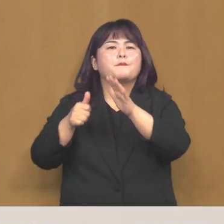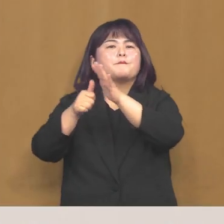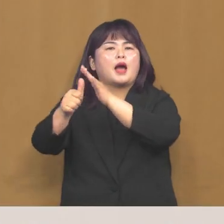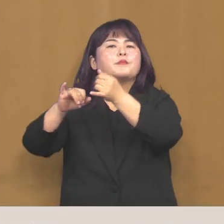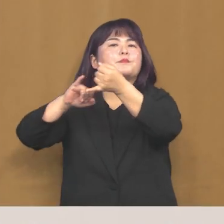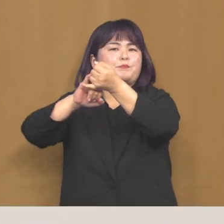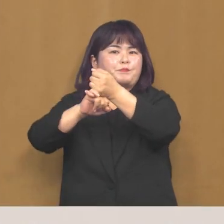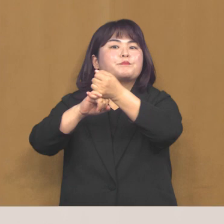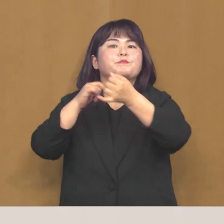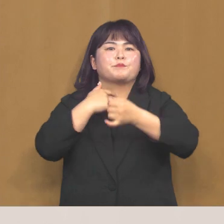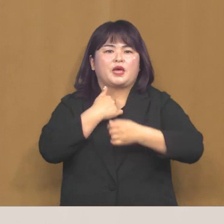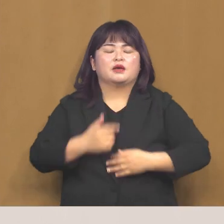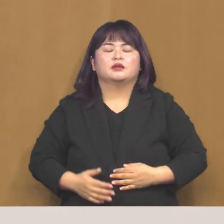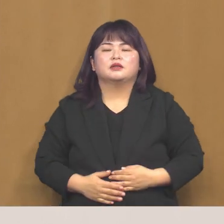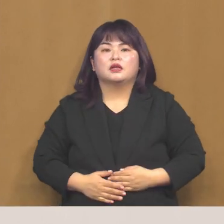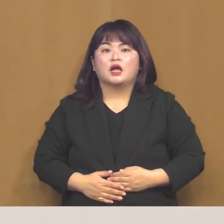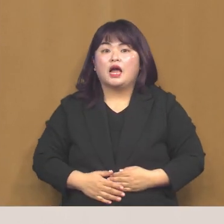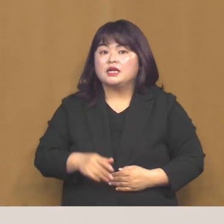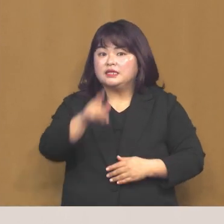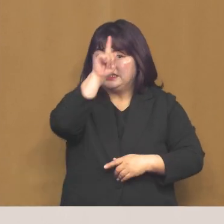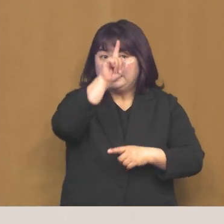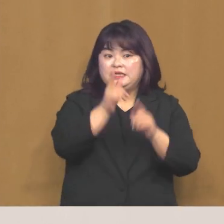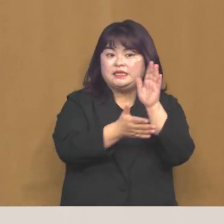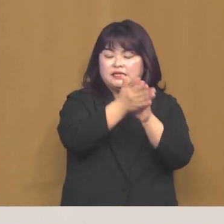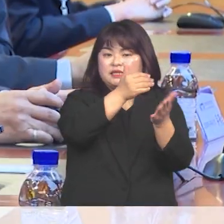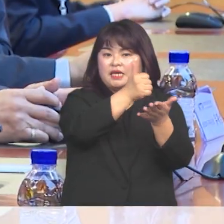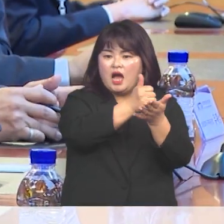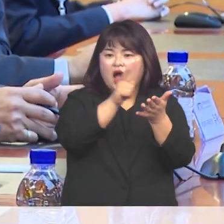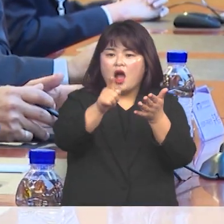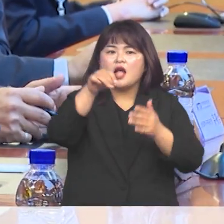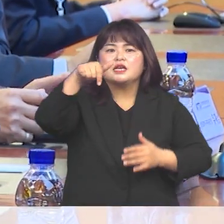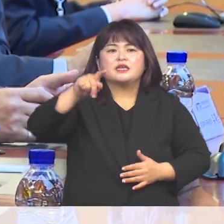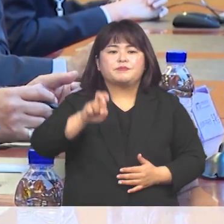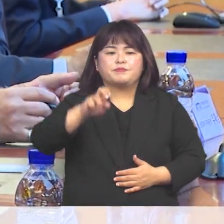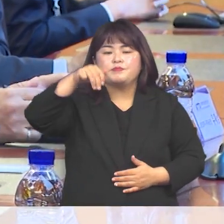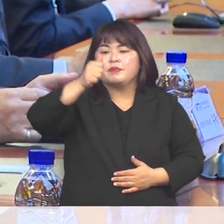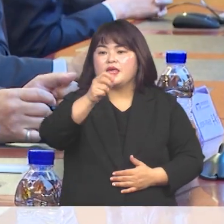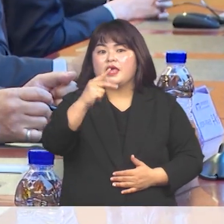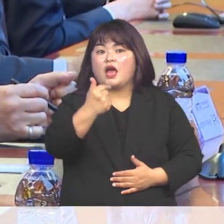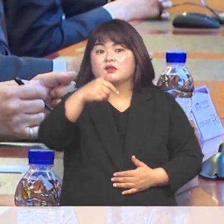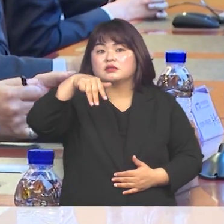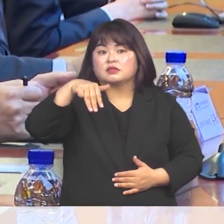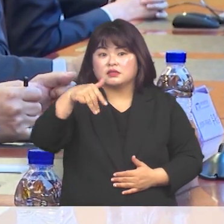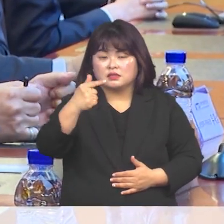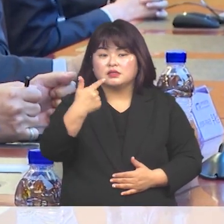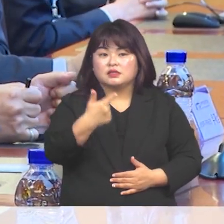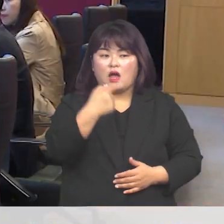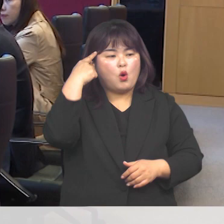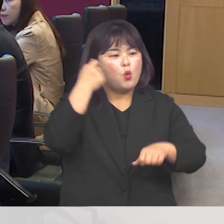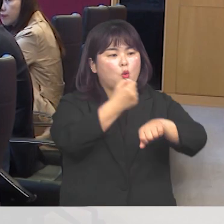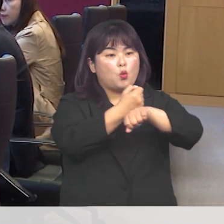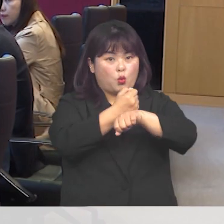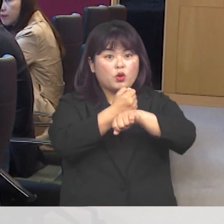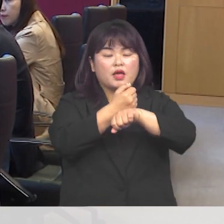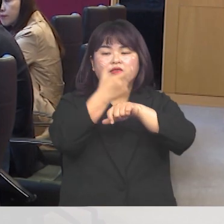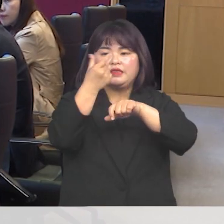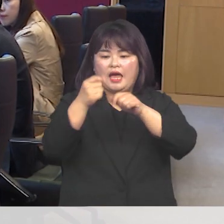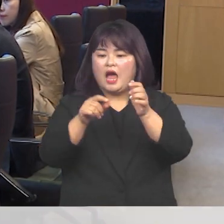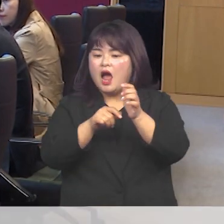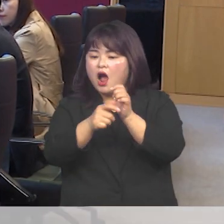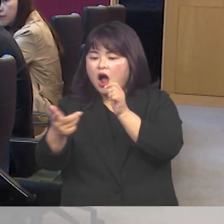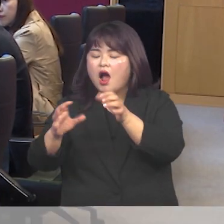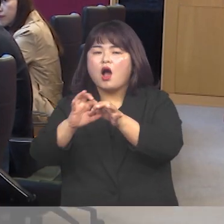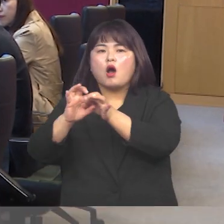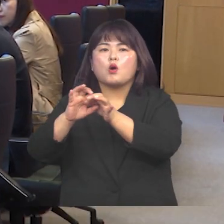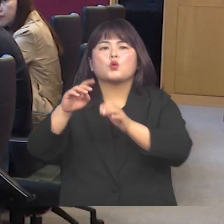데 따른 것입니다. 이 시장은 김현철 원장과 KTR 관계자 등 12명과 간담회를 갖고 협력